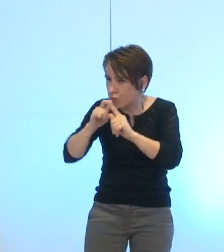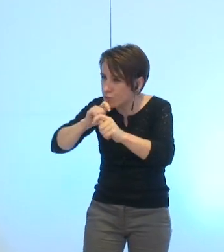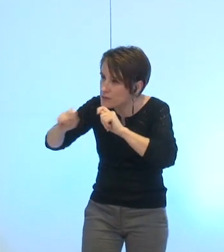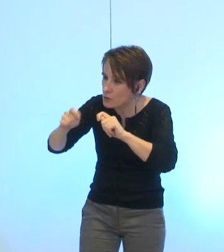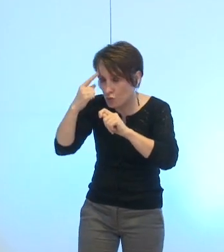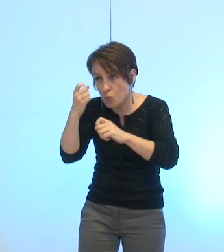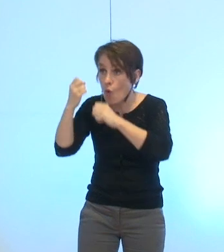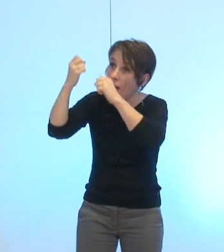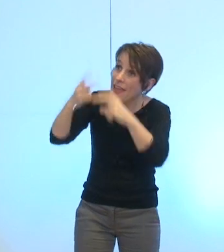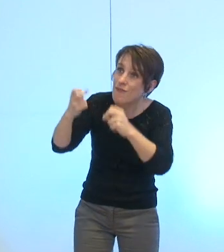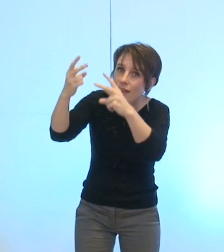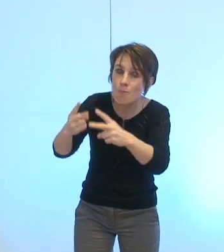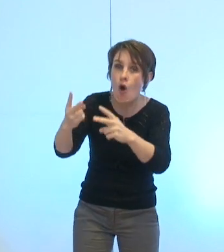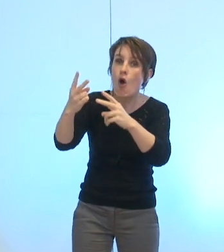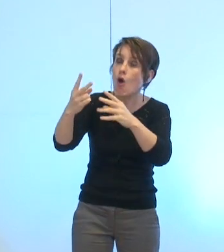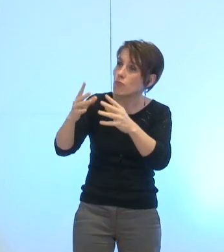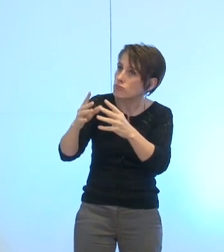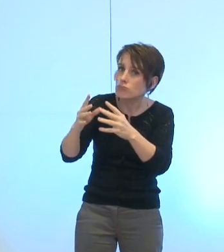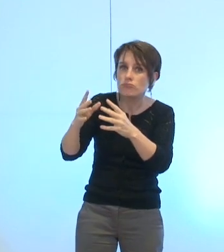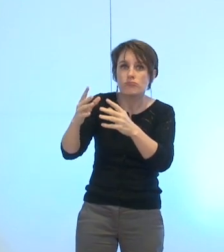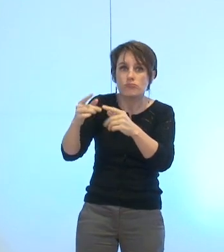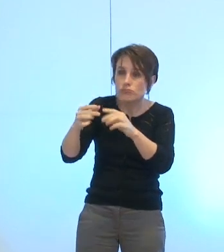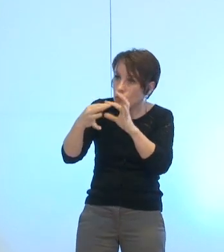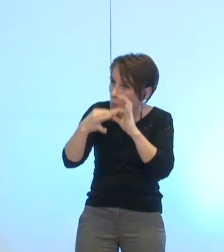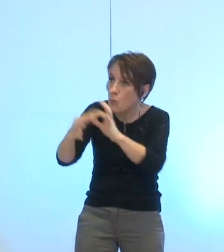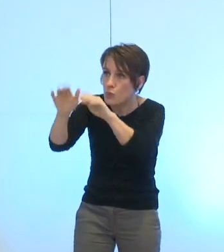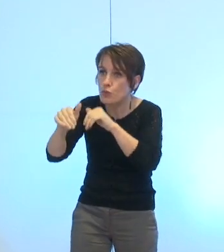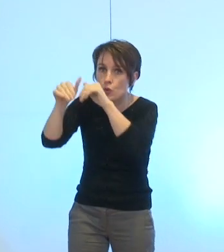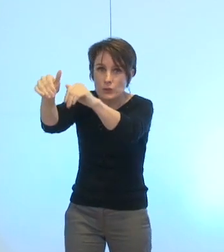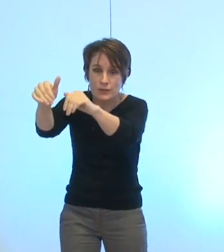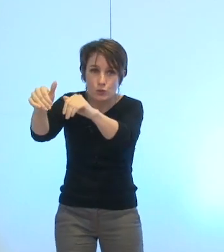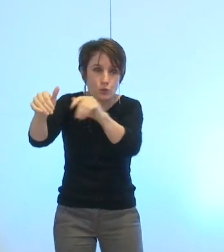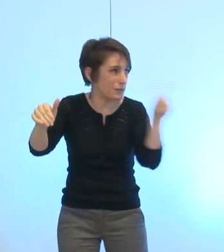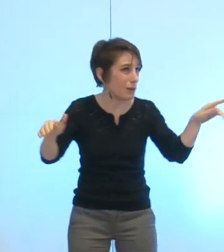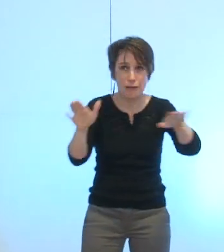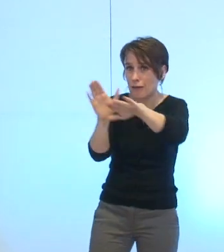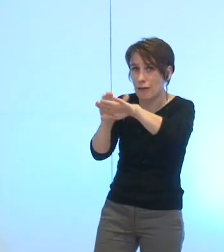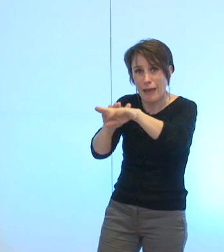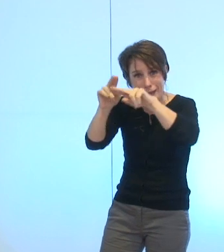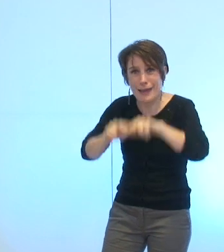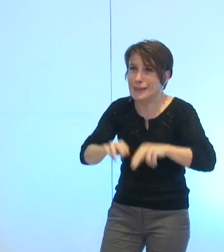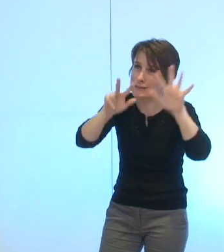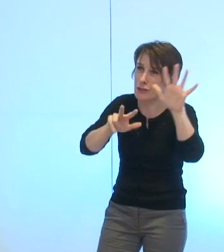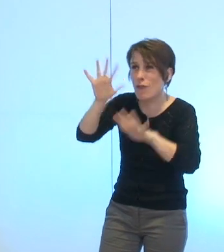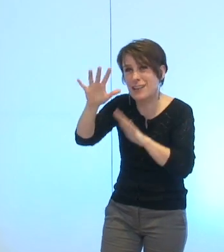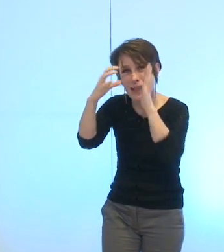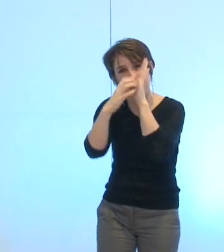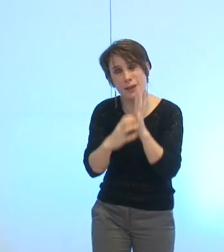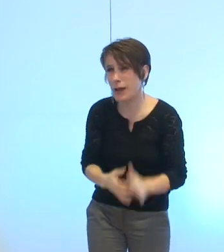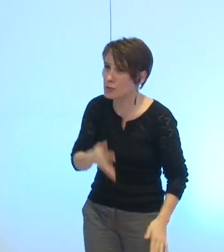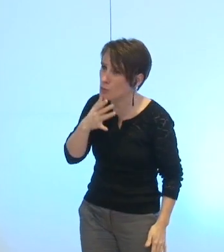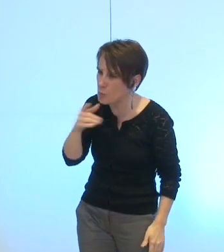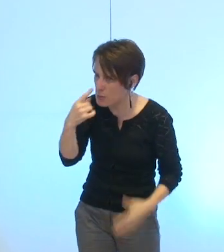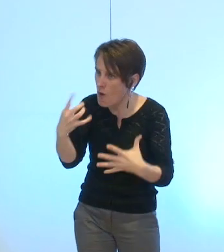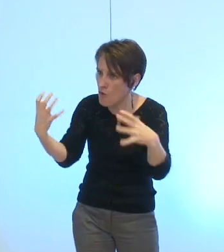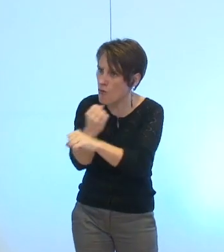pense au festival du CIR parti il nous reste 85 délibération pense aussi maintenant vous compti battre